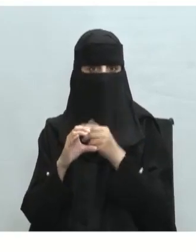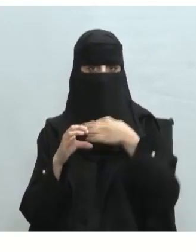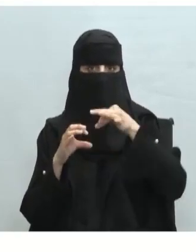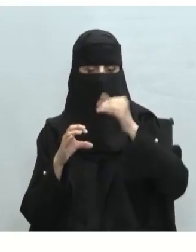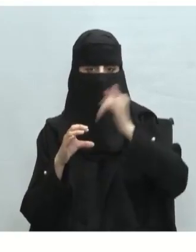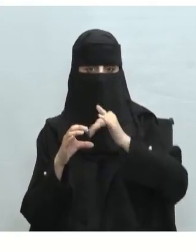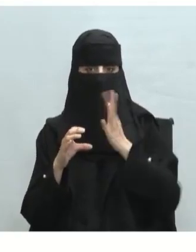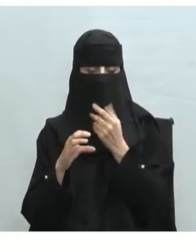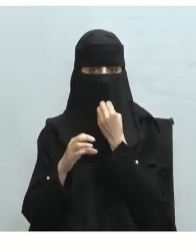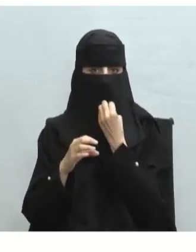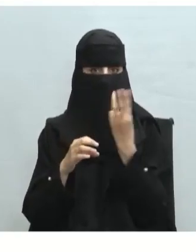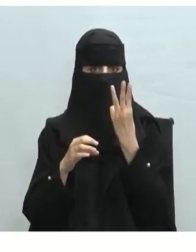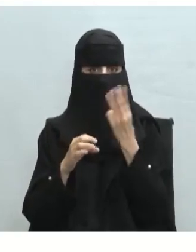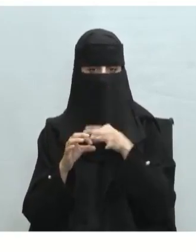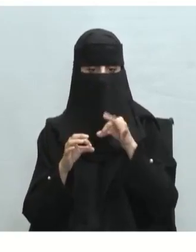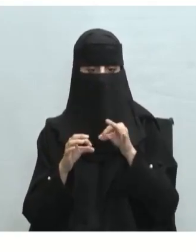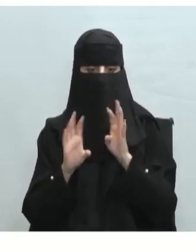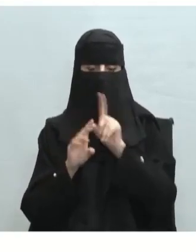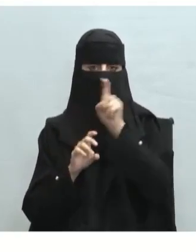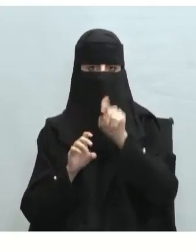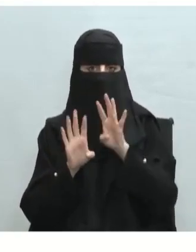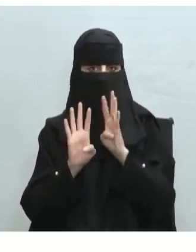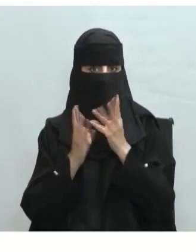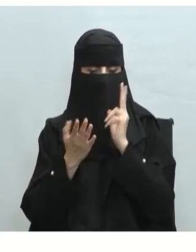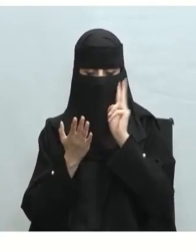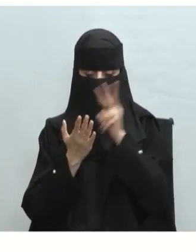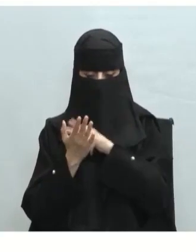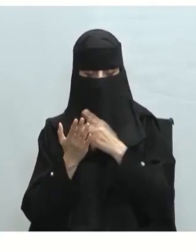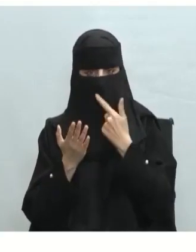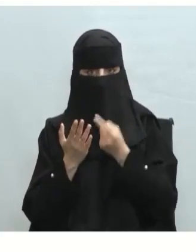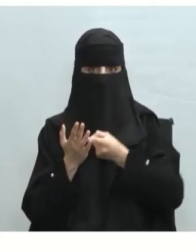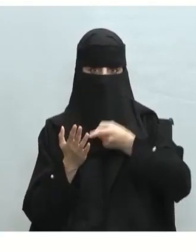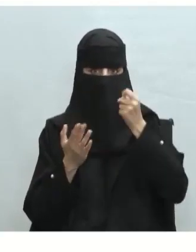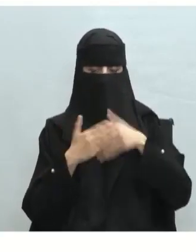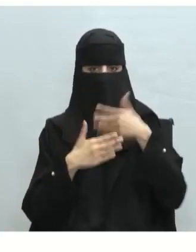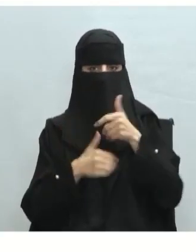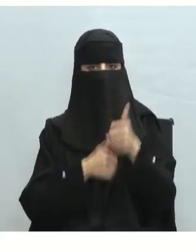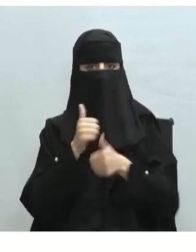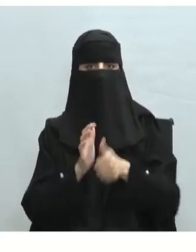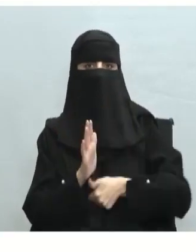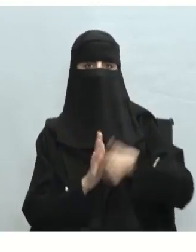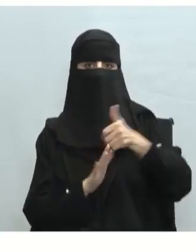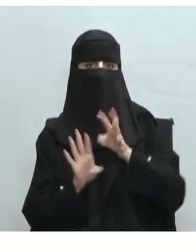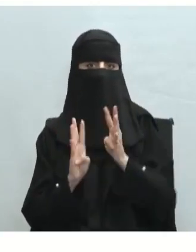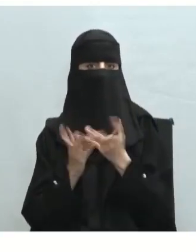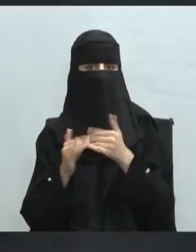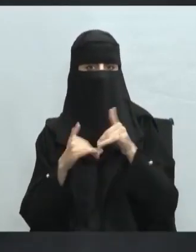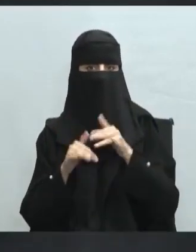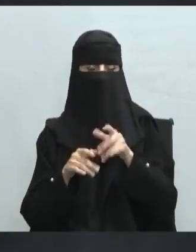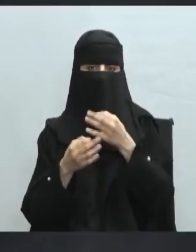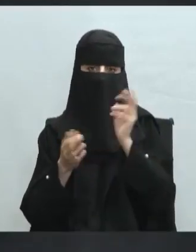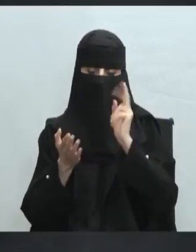صفحه كيف يمكنك ان تقرا هذا الكتاب مع الفهم وتتقدم الاختبار فتجتازه بتفوق اكتب ما